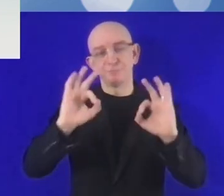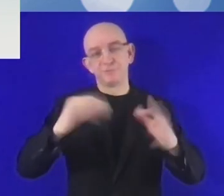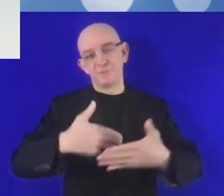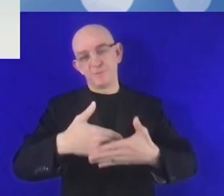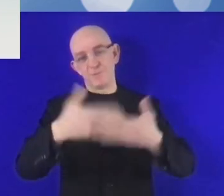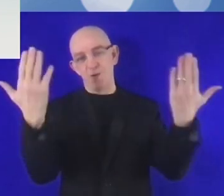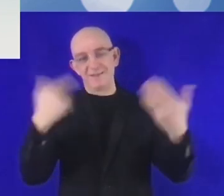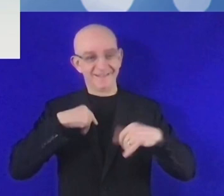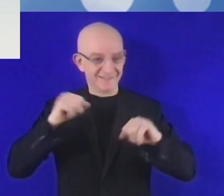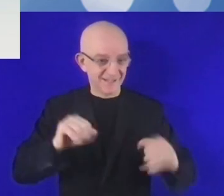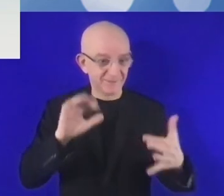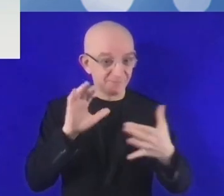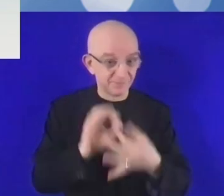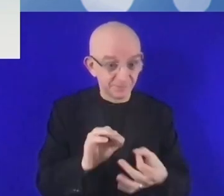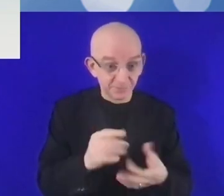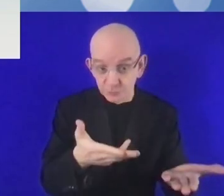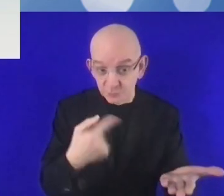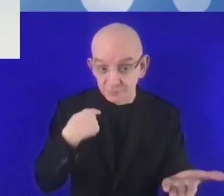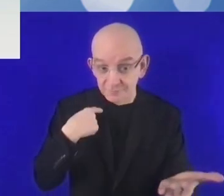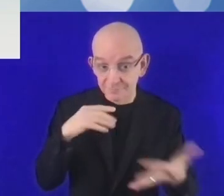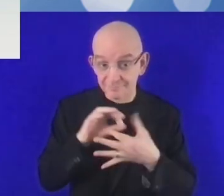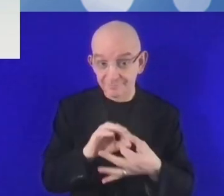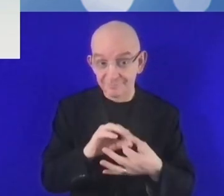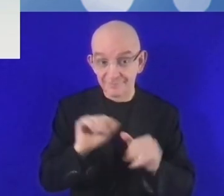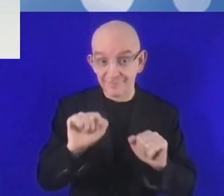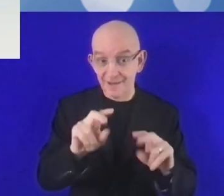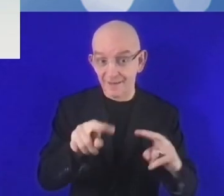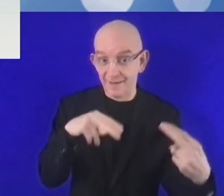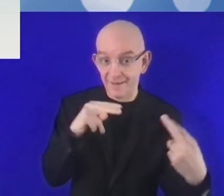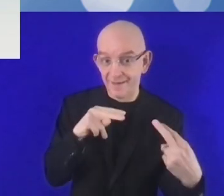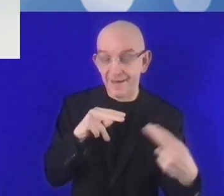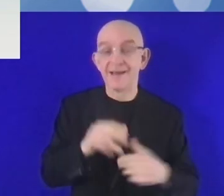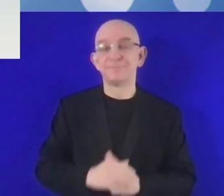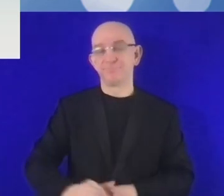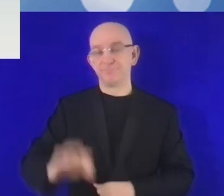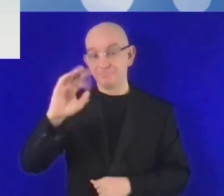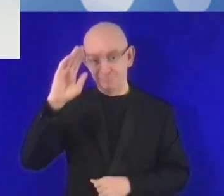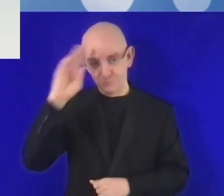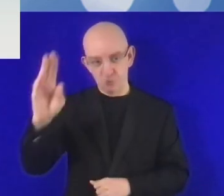Доброе утро, Мириам. Вы меня слышите? Да, слышим.